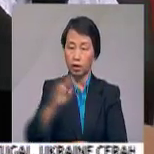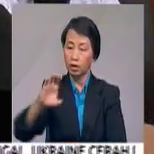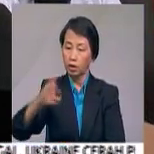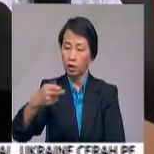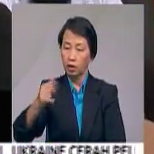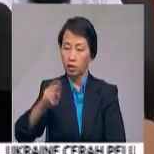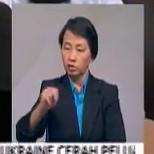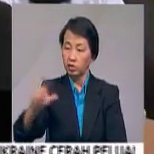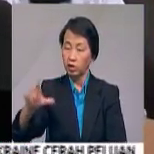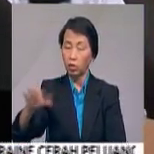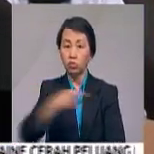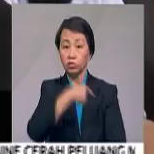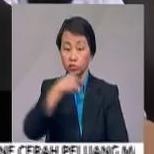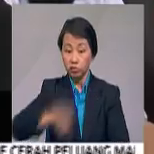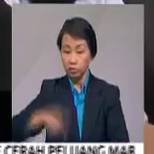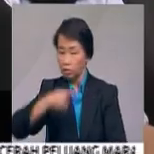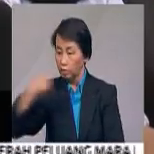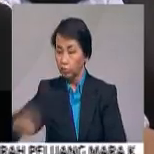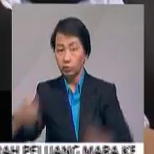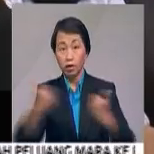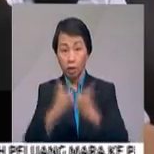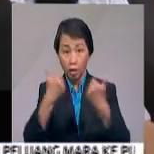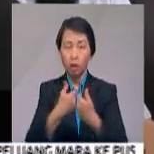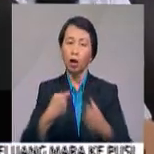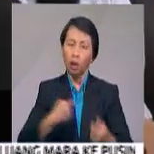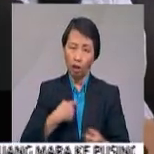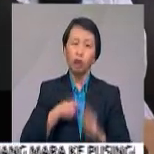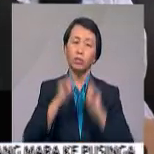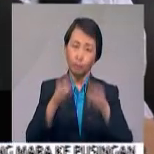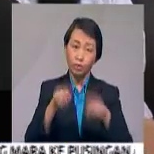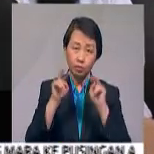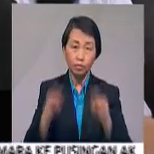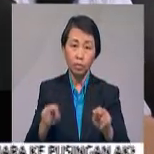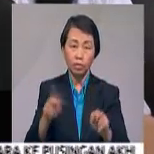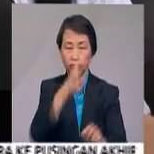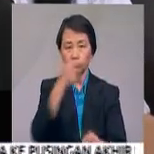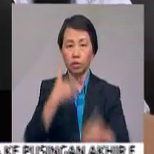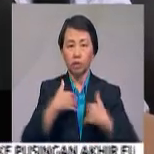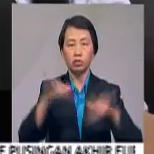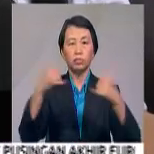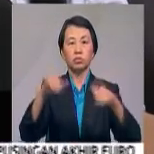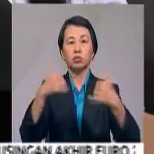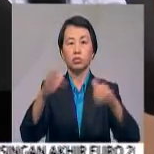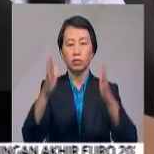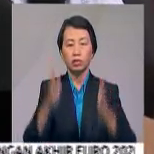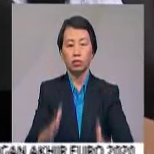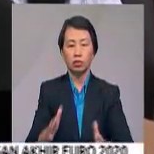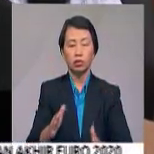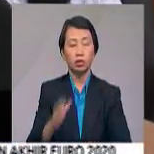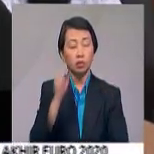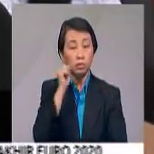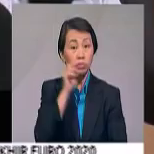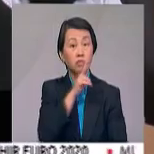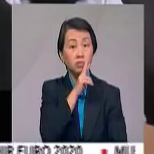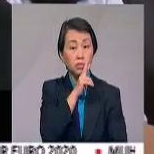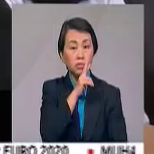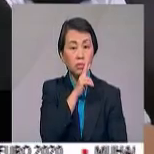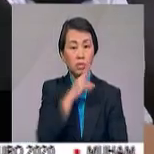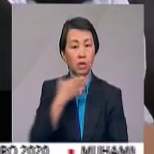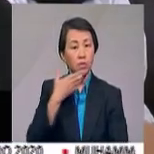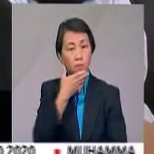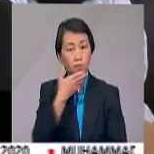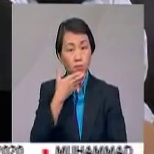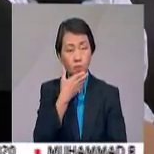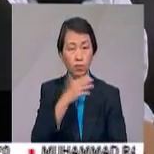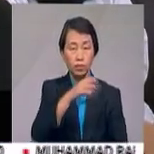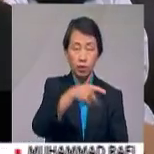pergi. Yang macam ni a bit fresh juga lah, sebab ada player-player macam player senior, kebanyakannya yang macam muda, Lizija,